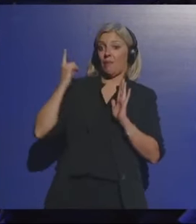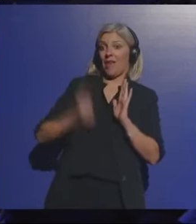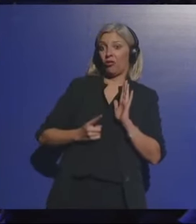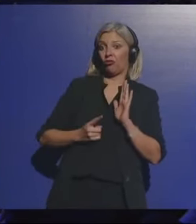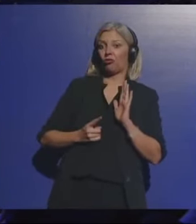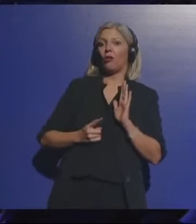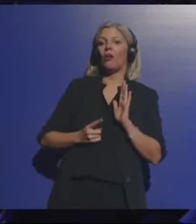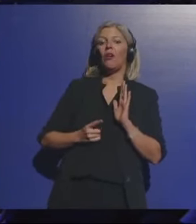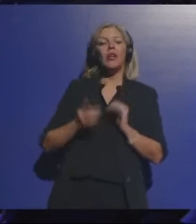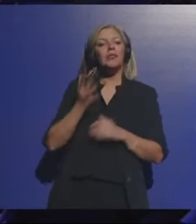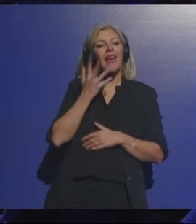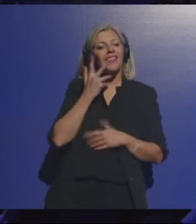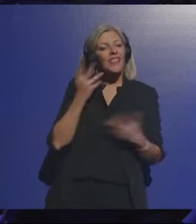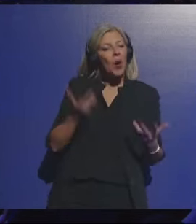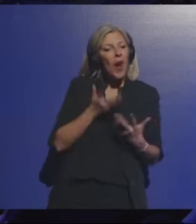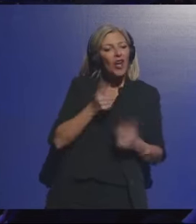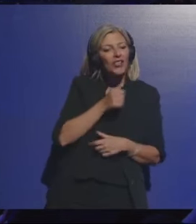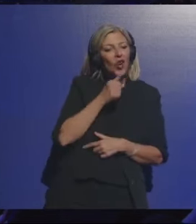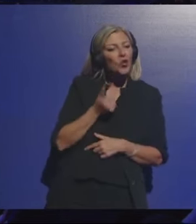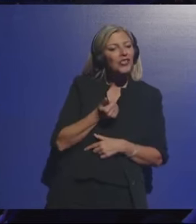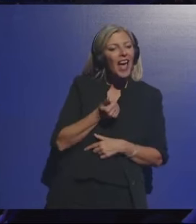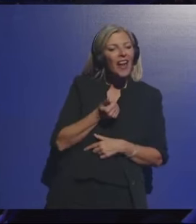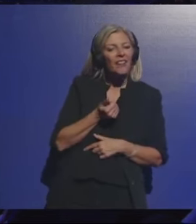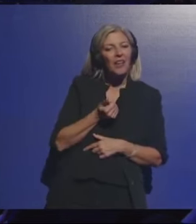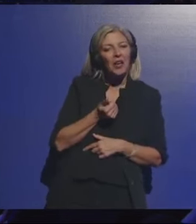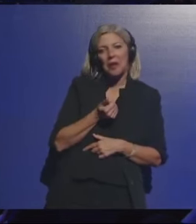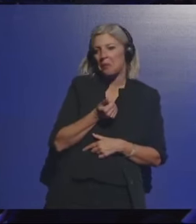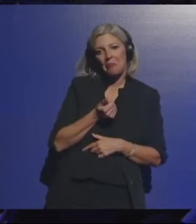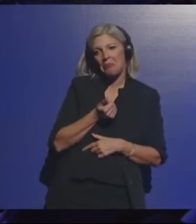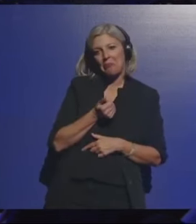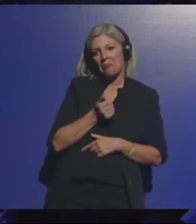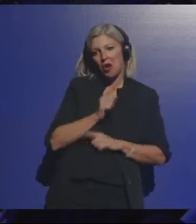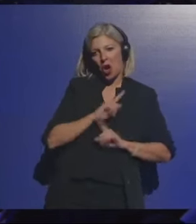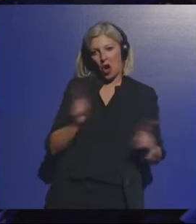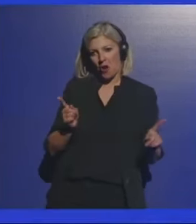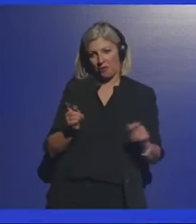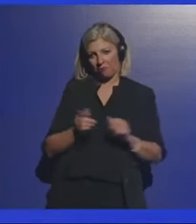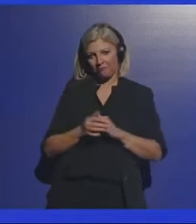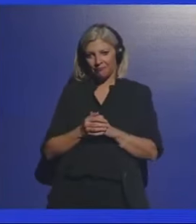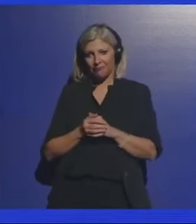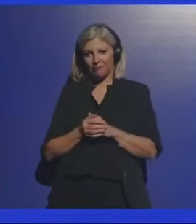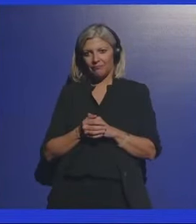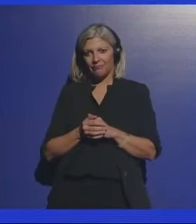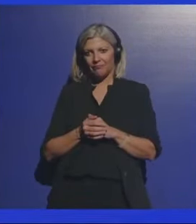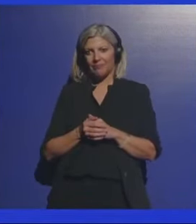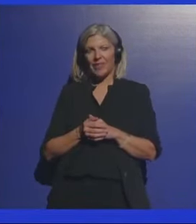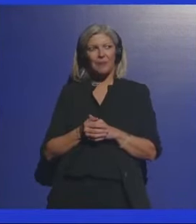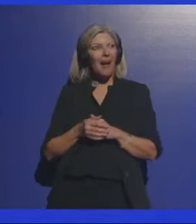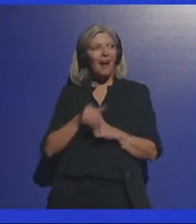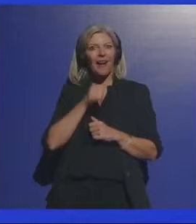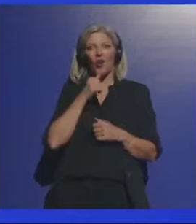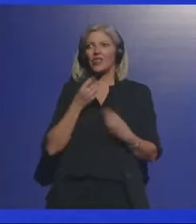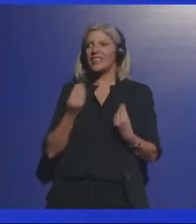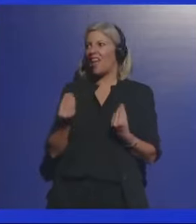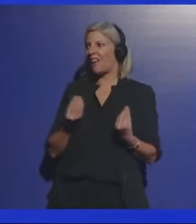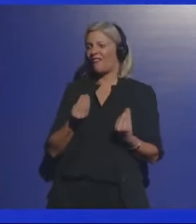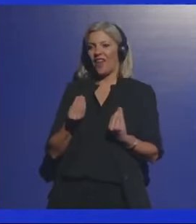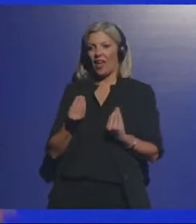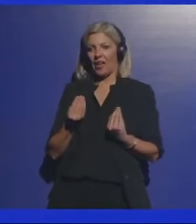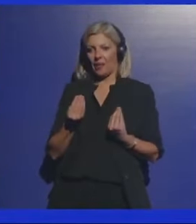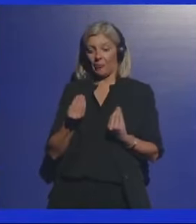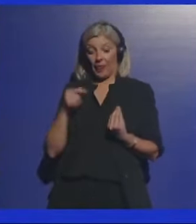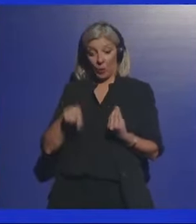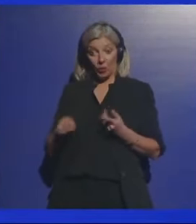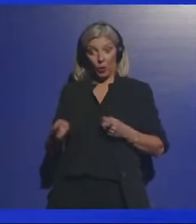che non vi servono e dice perché ci serve pensate